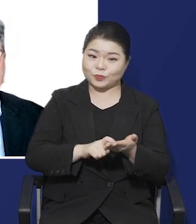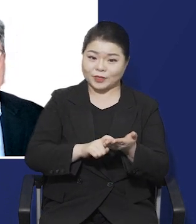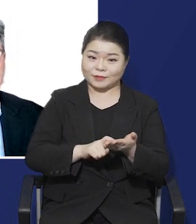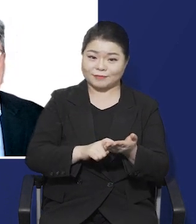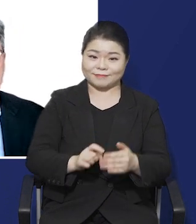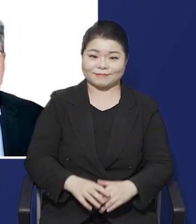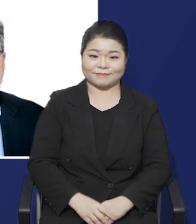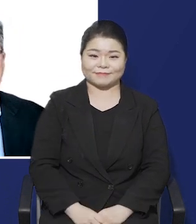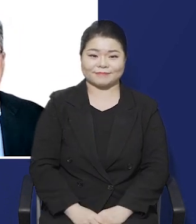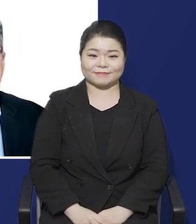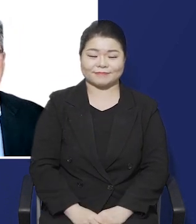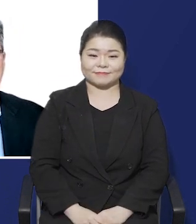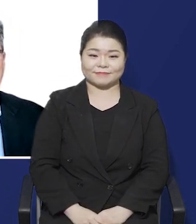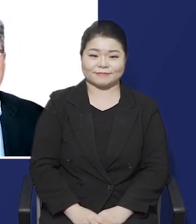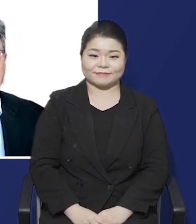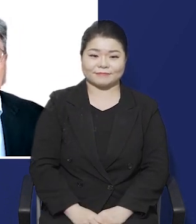볼 수가 있습니다.